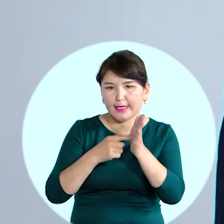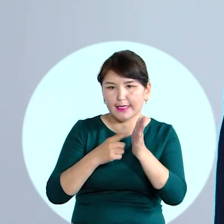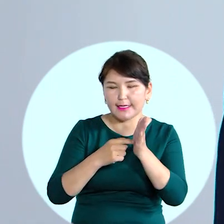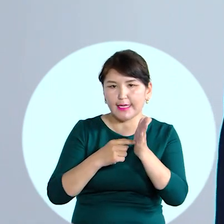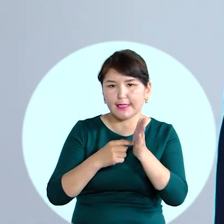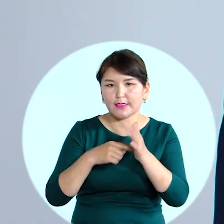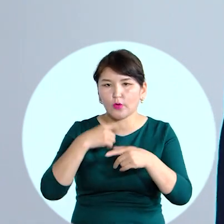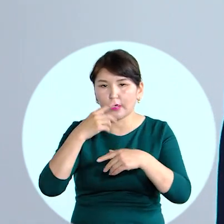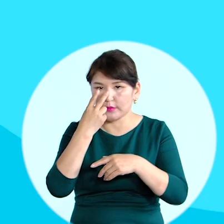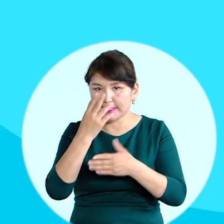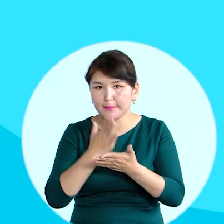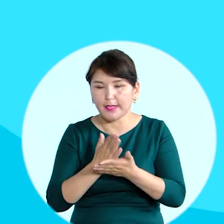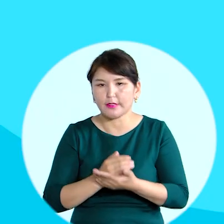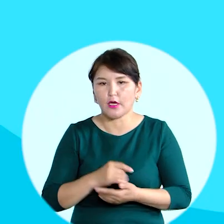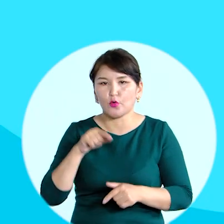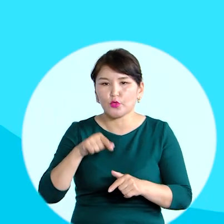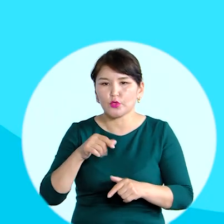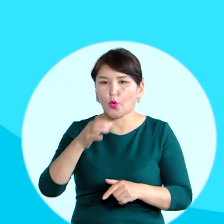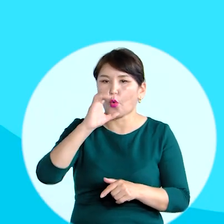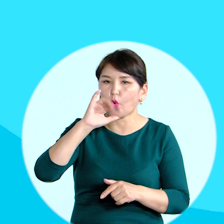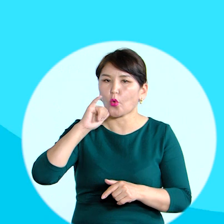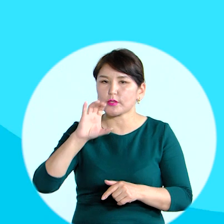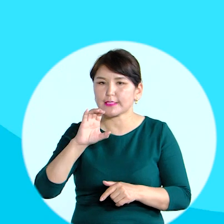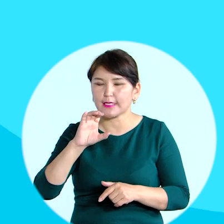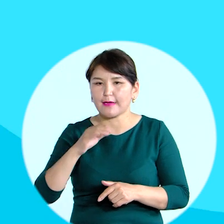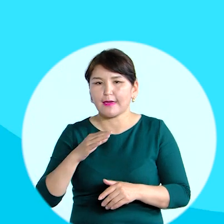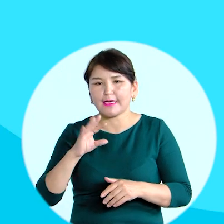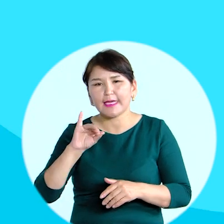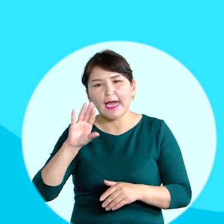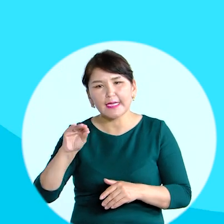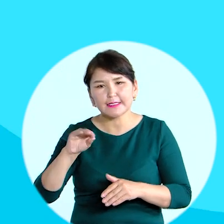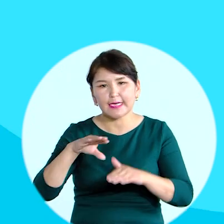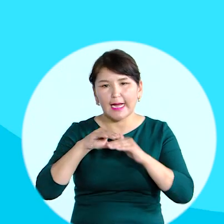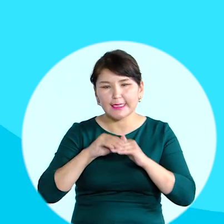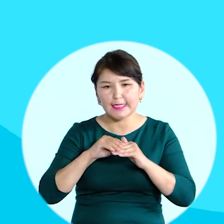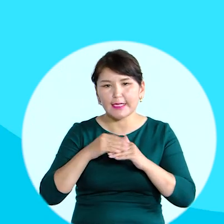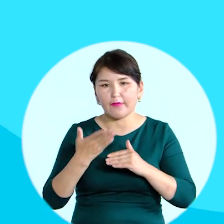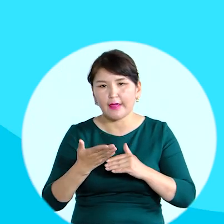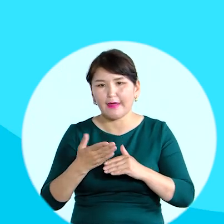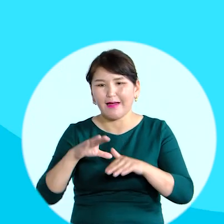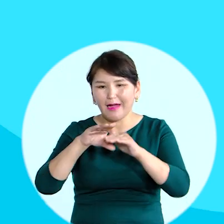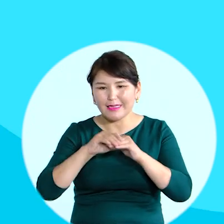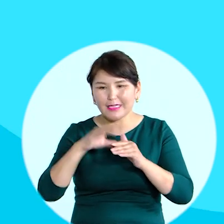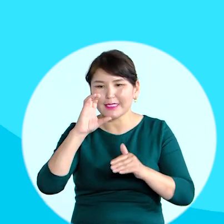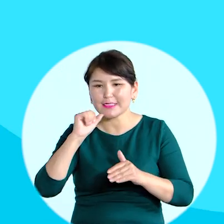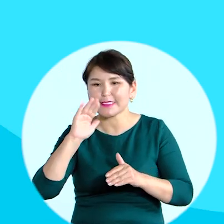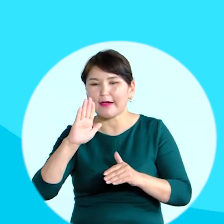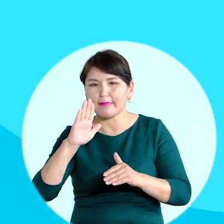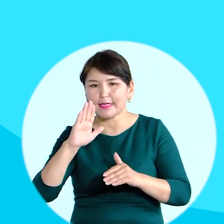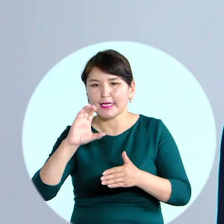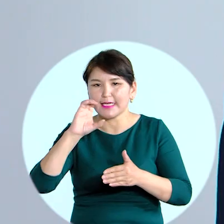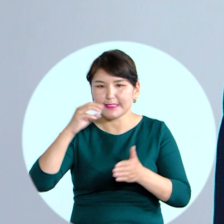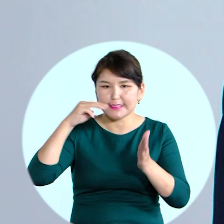зохистой хэрэглээний талаар үтсэн бол энэ удаагийн хичээлээ ундны ус гэж ямар усыг хэлэх вэ? Хэрхэн хадгалах вэ? Хадгалах сааны стандартын